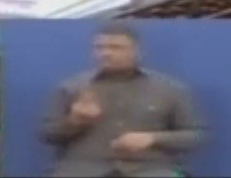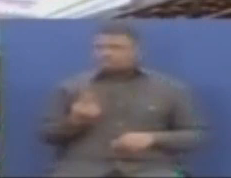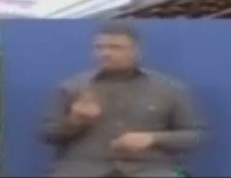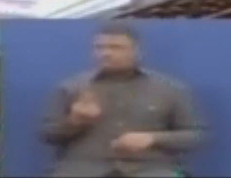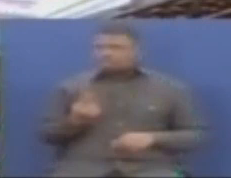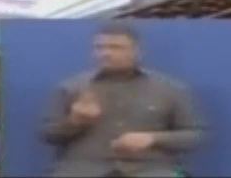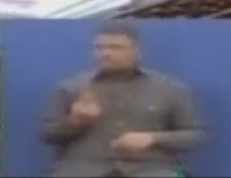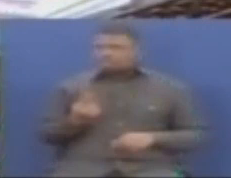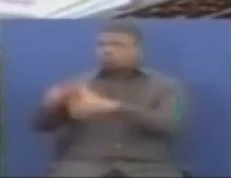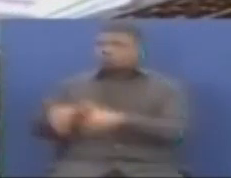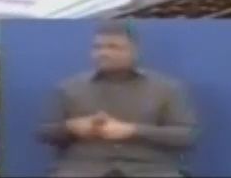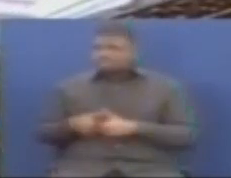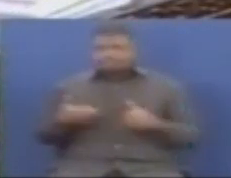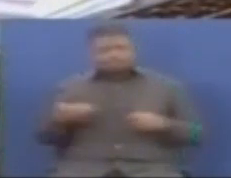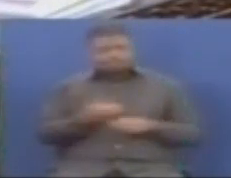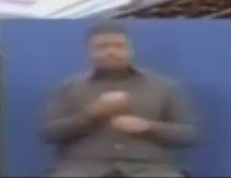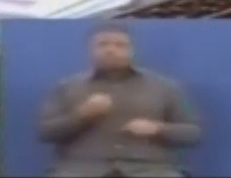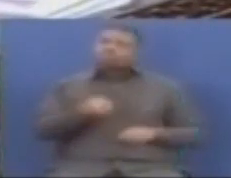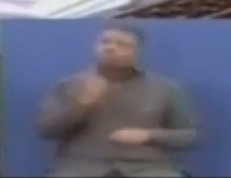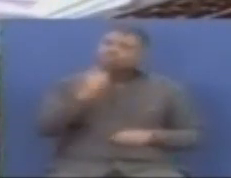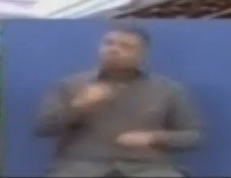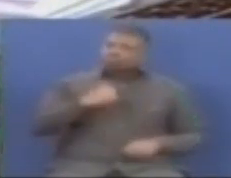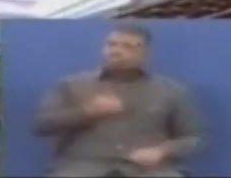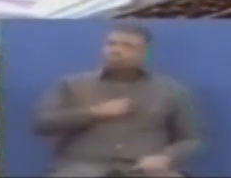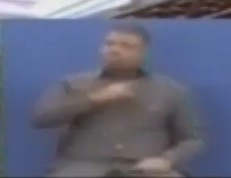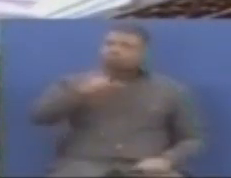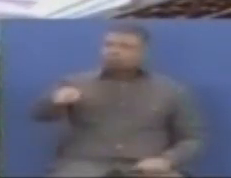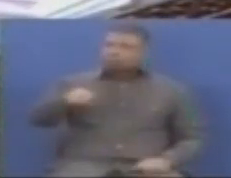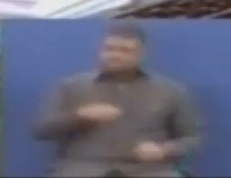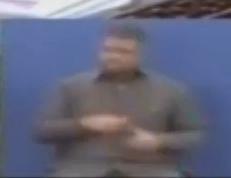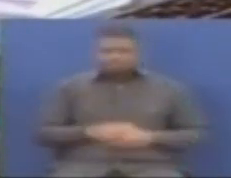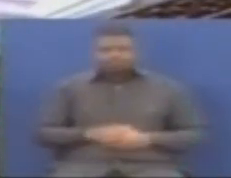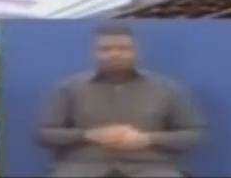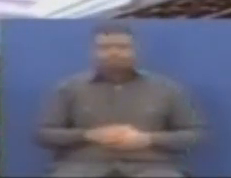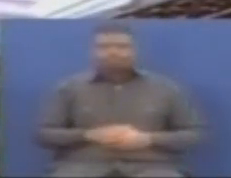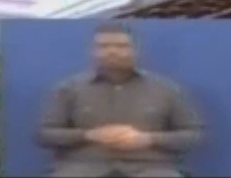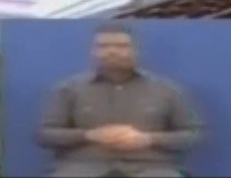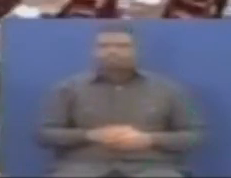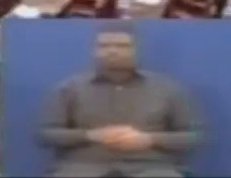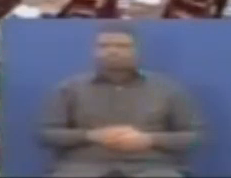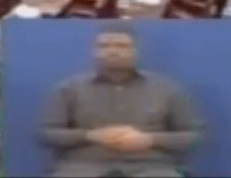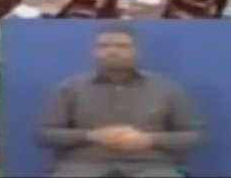mbunge, yatafungiwa umeme na tutakuja kuwasha umeme wenyewe hapo Itumbi kwa wachimbaji wadogo.